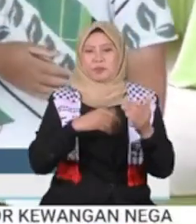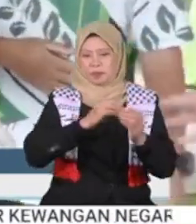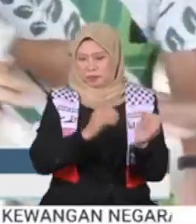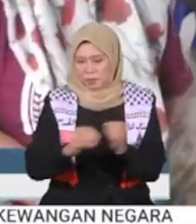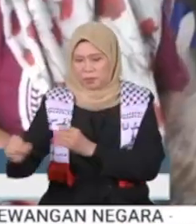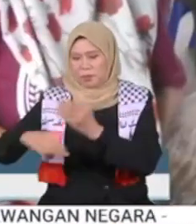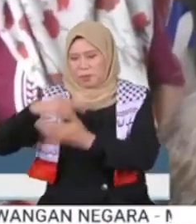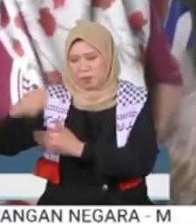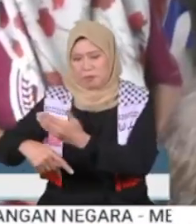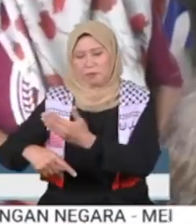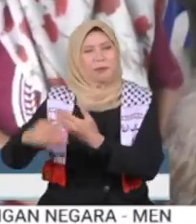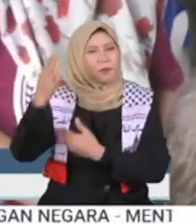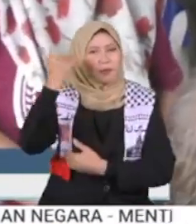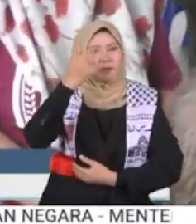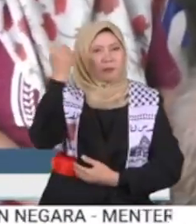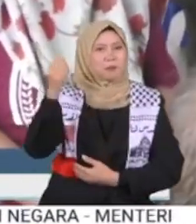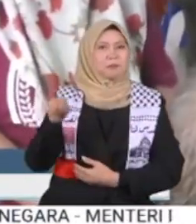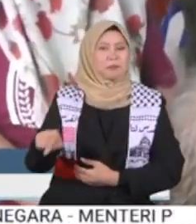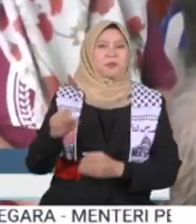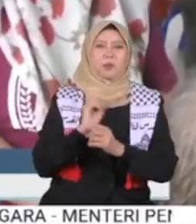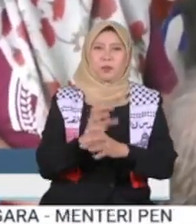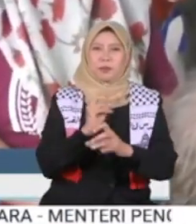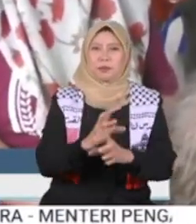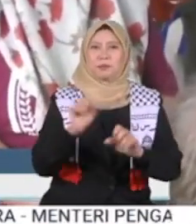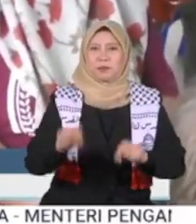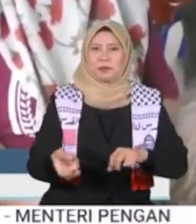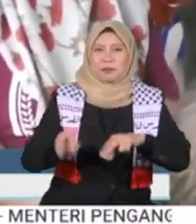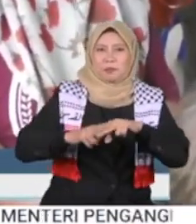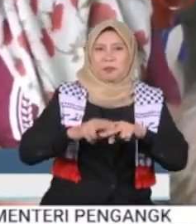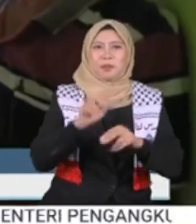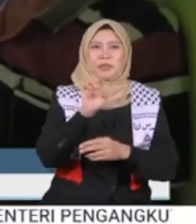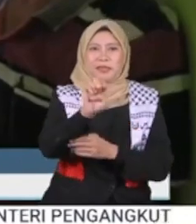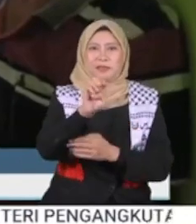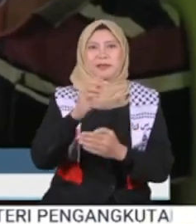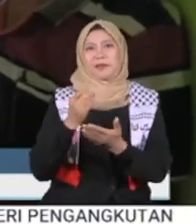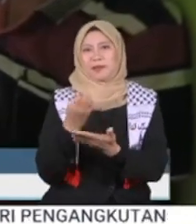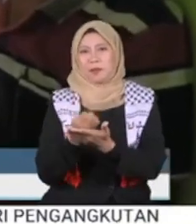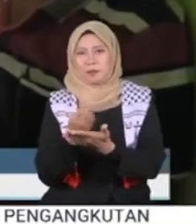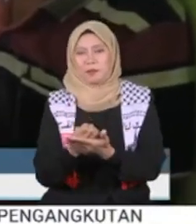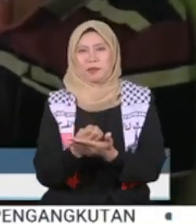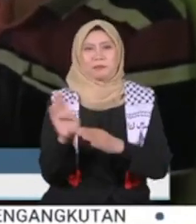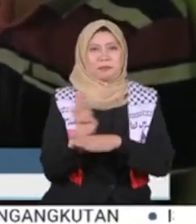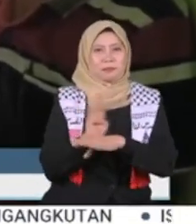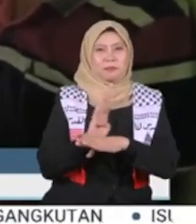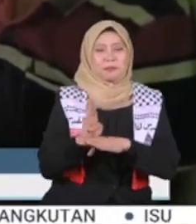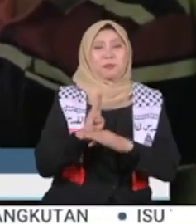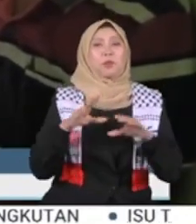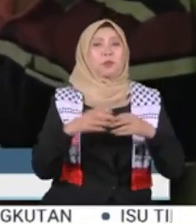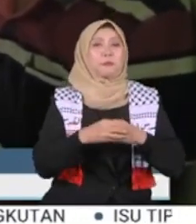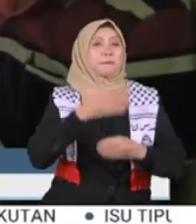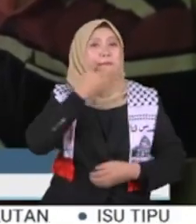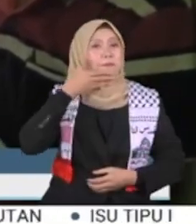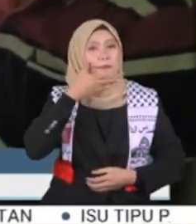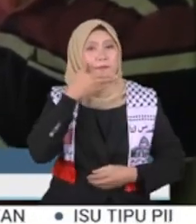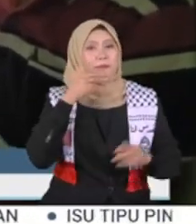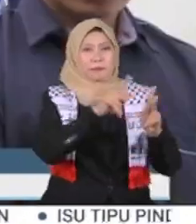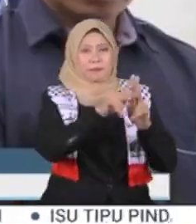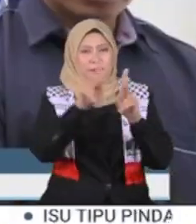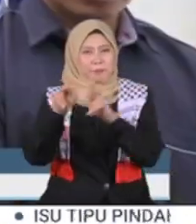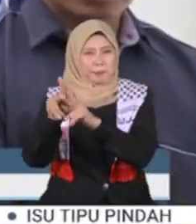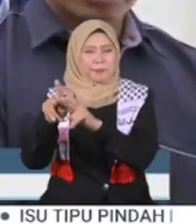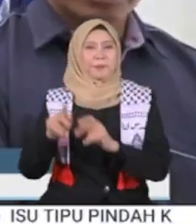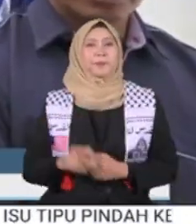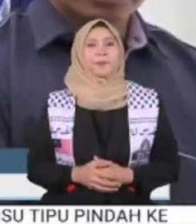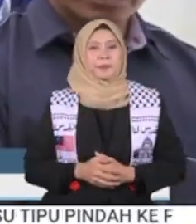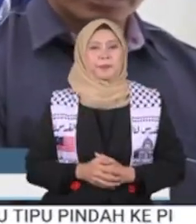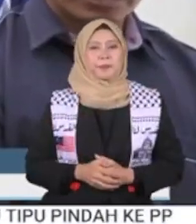program berkenaan kerana Ia merupakan usaha meningkatkan ekonomi penduduk kamp dan belia kampung lu